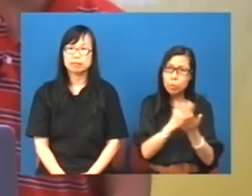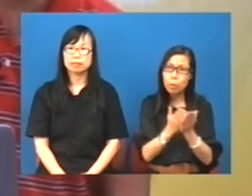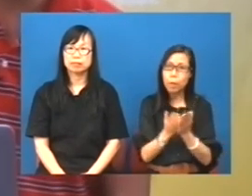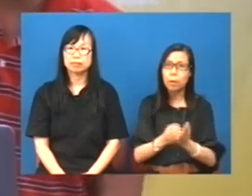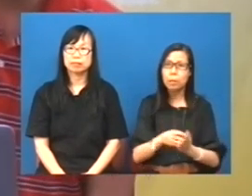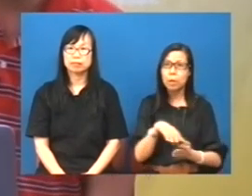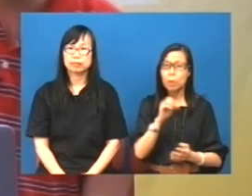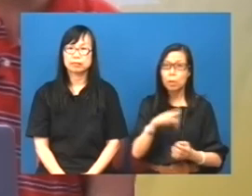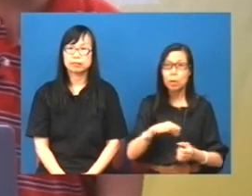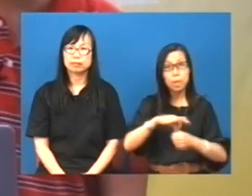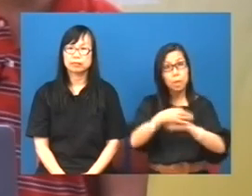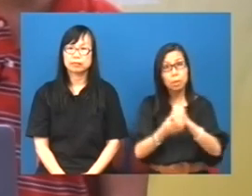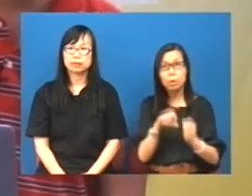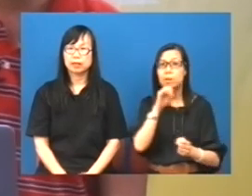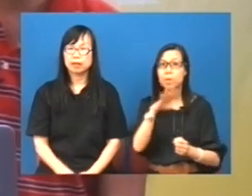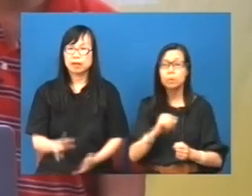為國際笑話